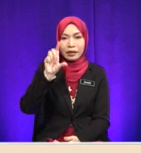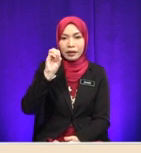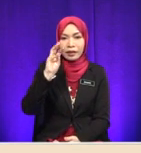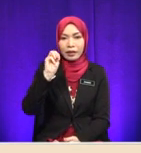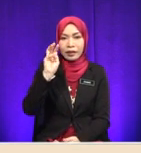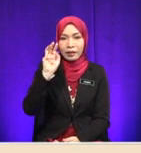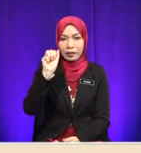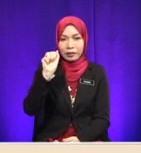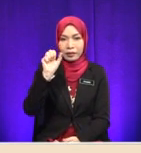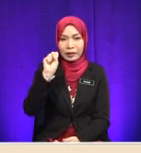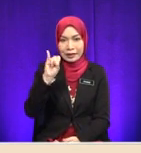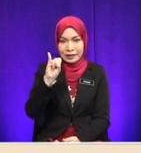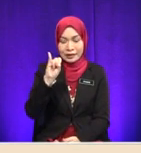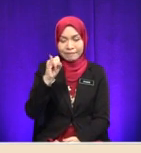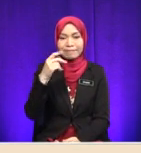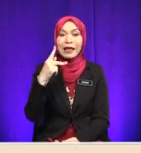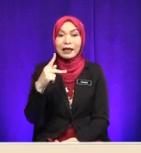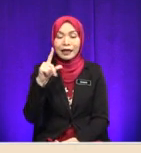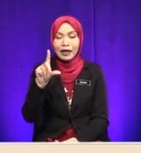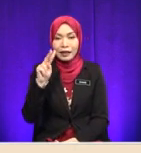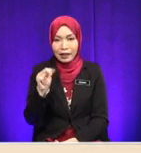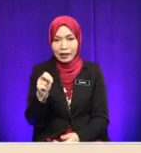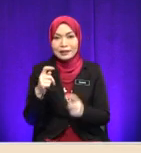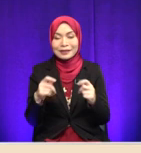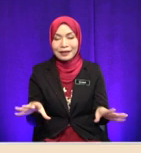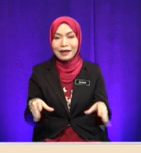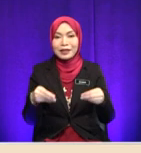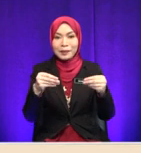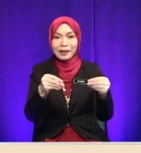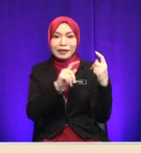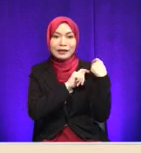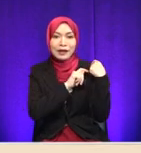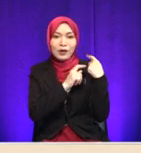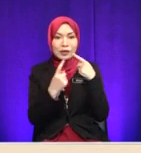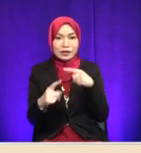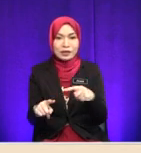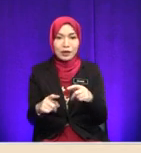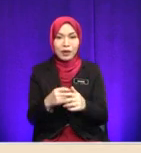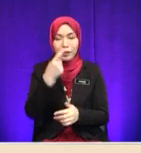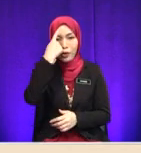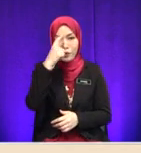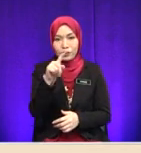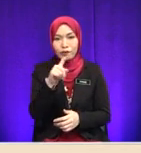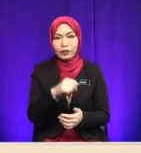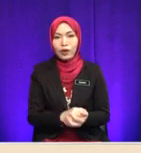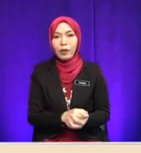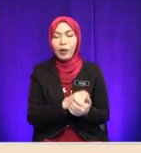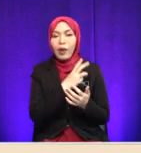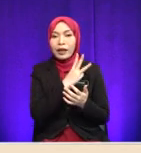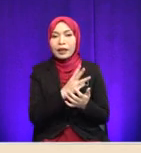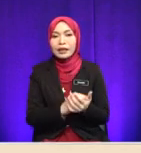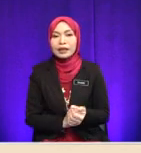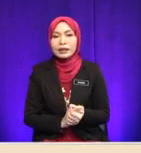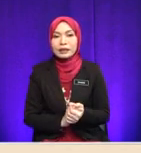bertanggungjawab mengendalikan operasi lebih daripada 100 buah perwakilan diplomatik di luar negara yang merangkumi